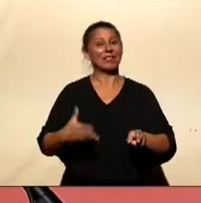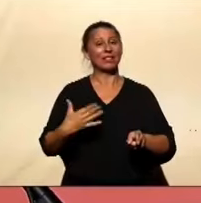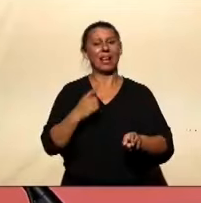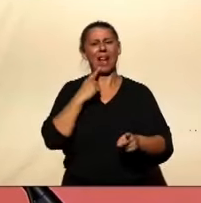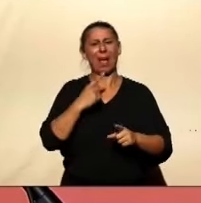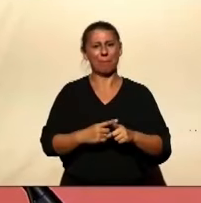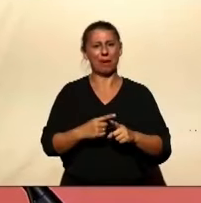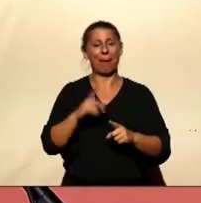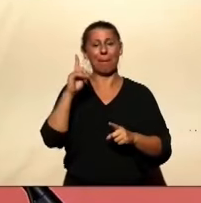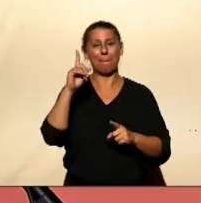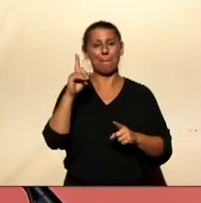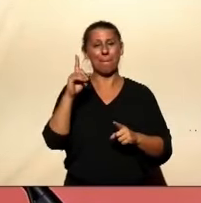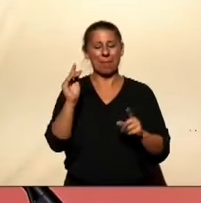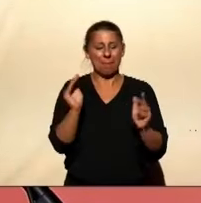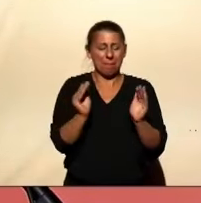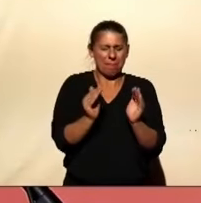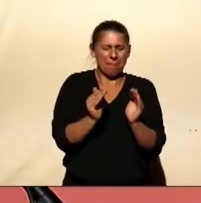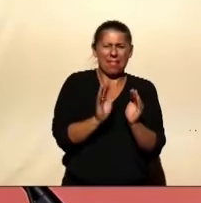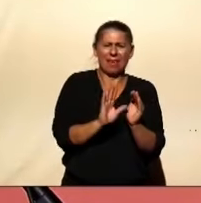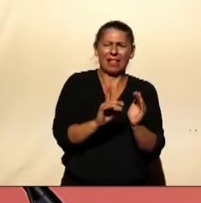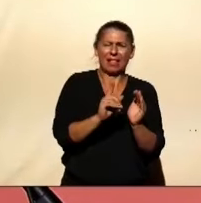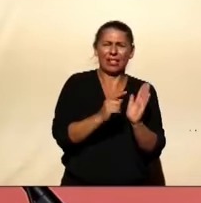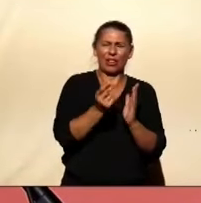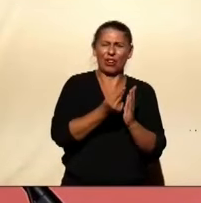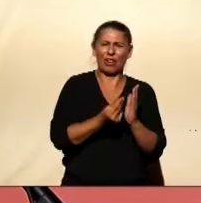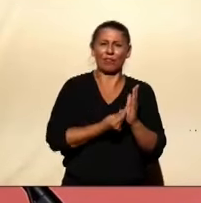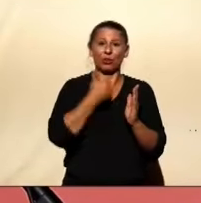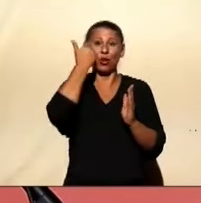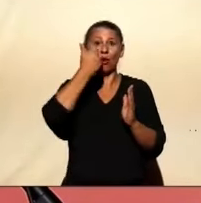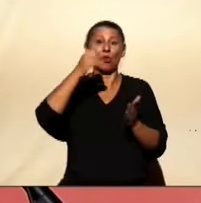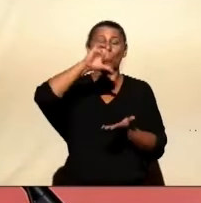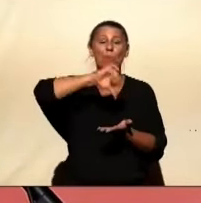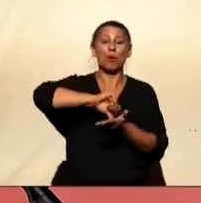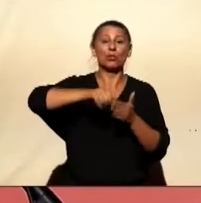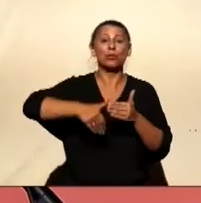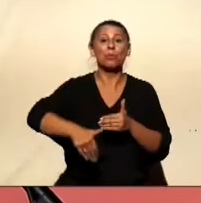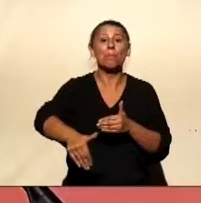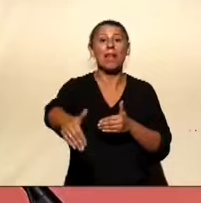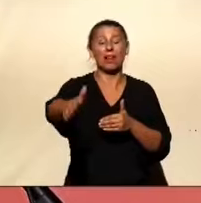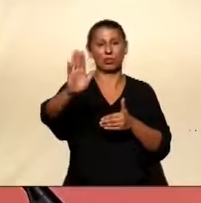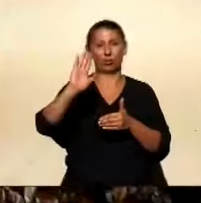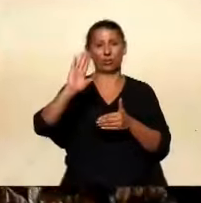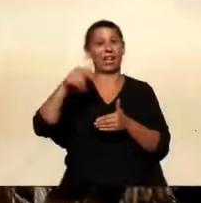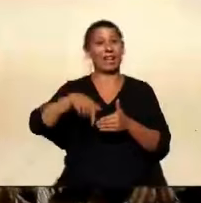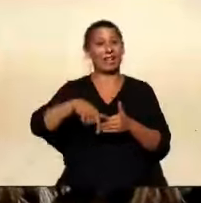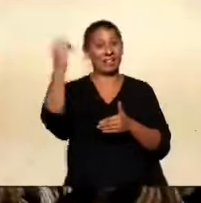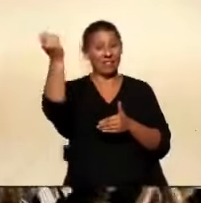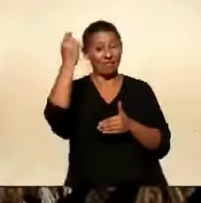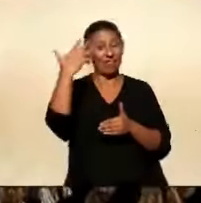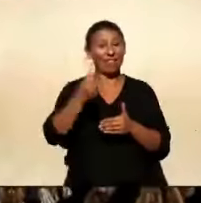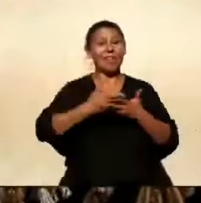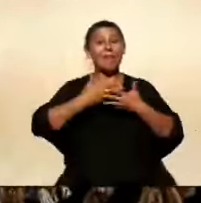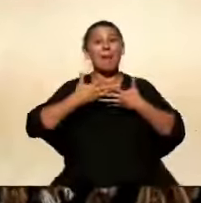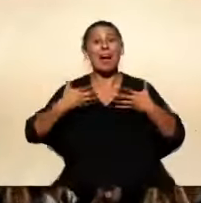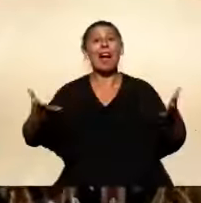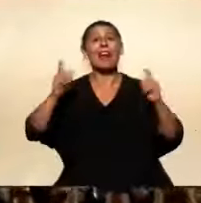απλά μια μικρογραφία των κόκκινων πολιτιών του μέλλοντος και να γίνουν μια